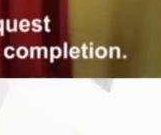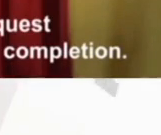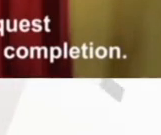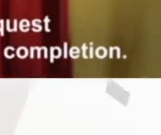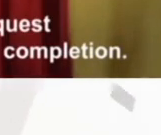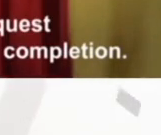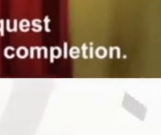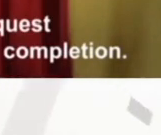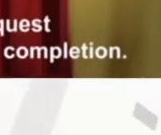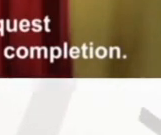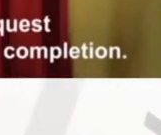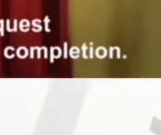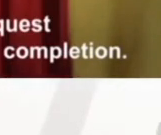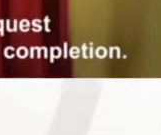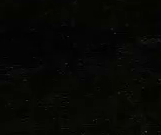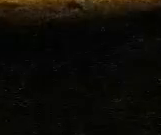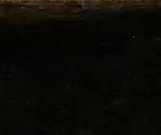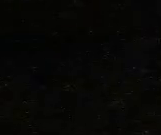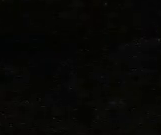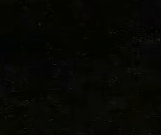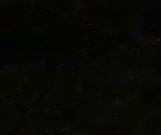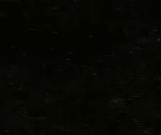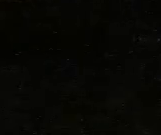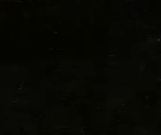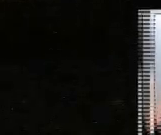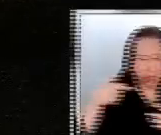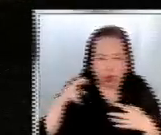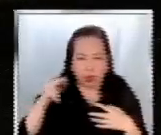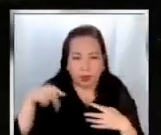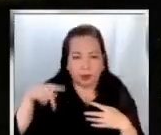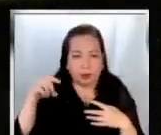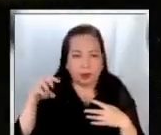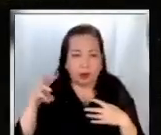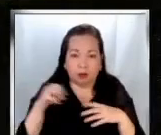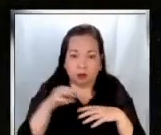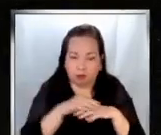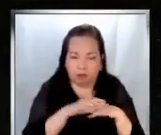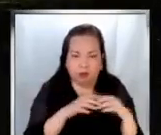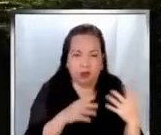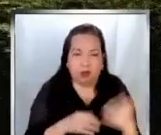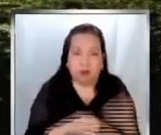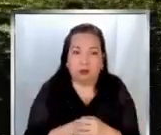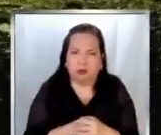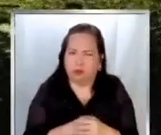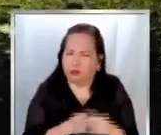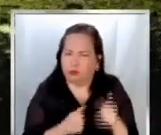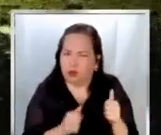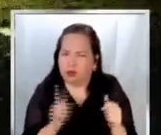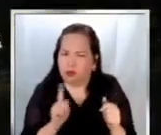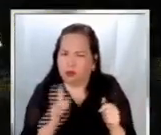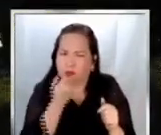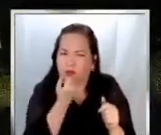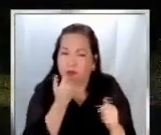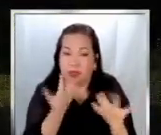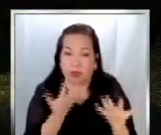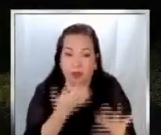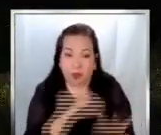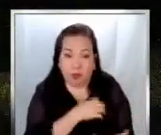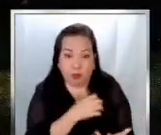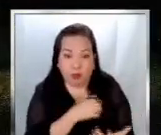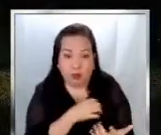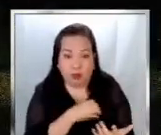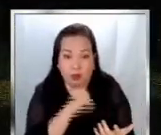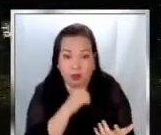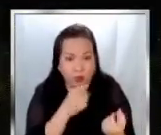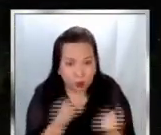was pursued until its completion. Hindi lang ba alam ng pulis yung dapat gawin niya, therefore walang malis, o sinadya nila at may